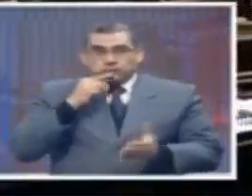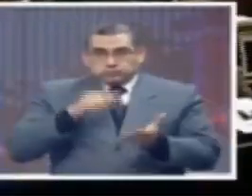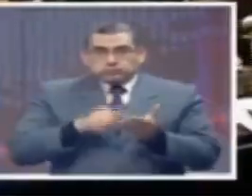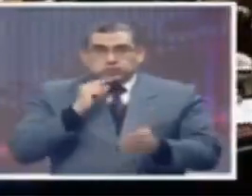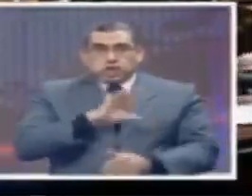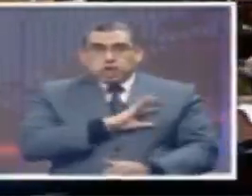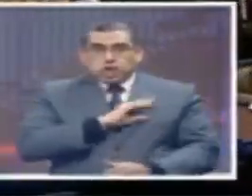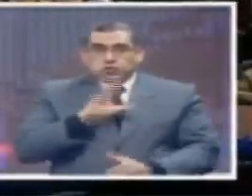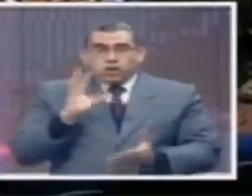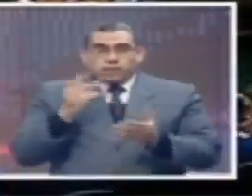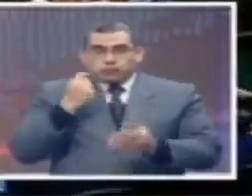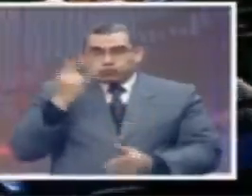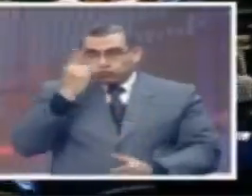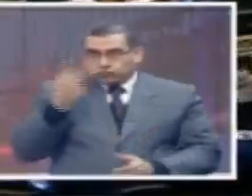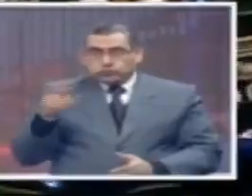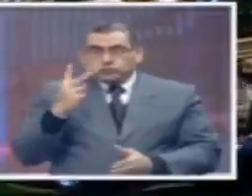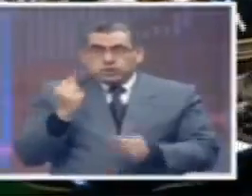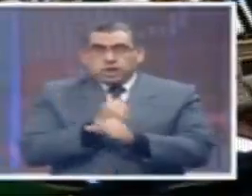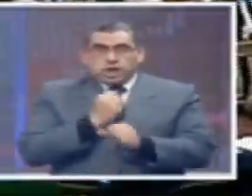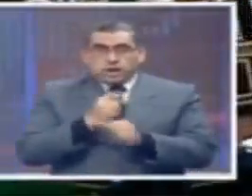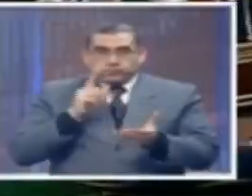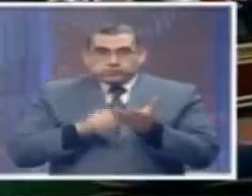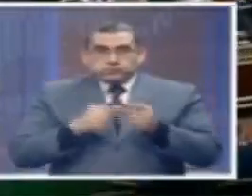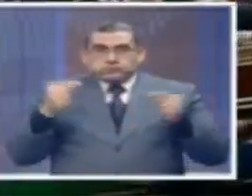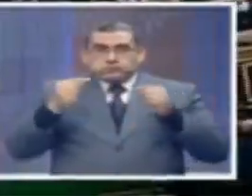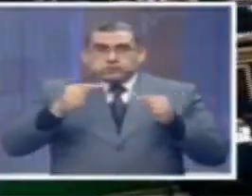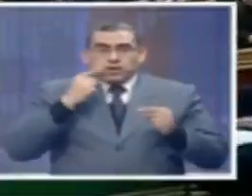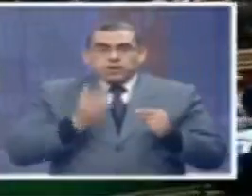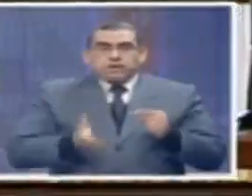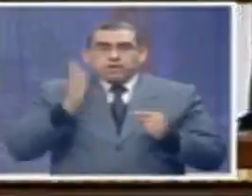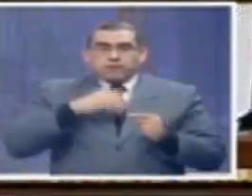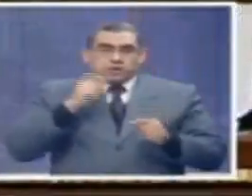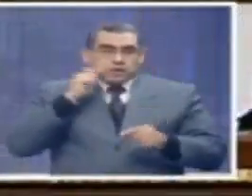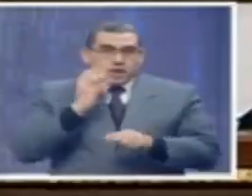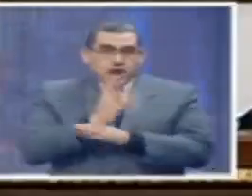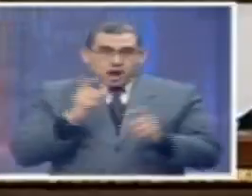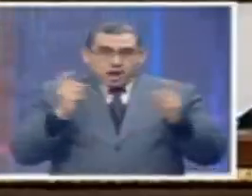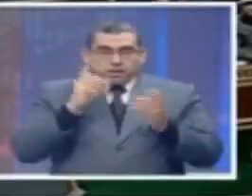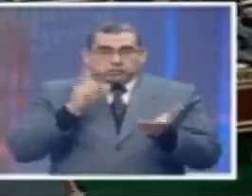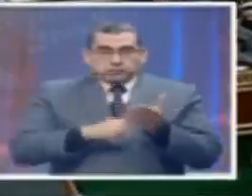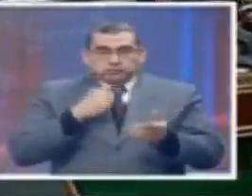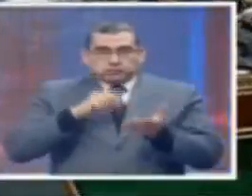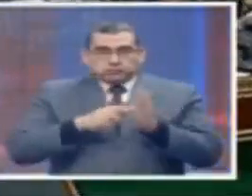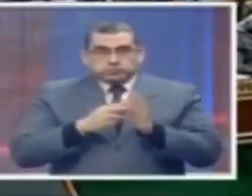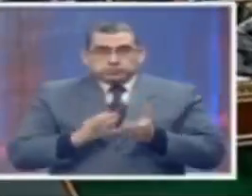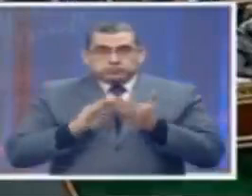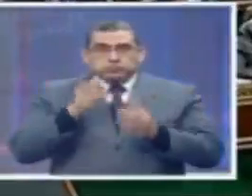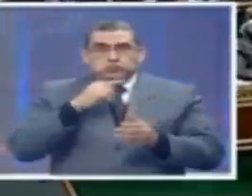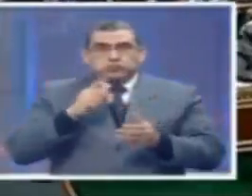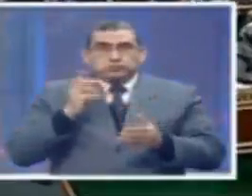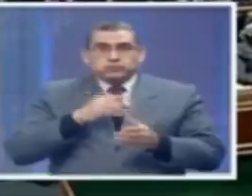تتولى القوات المسلحة وهيئة الشرطة المدنية اتخاذ ما يلزم من إجراءات لمواجهة أخطار